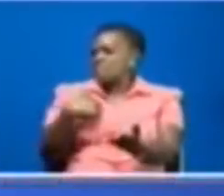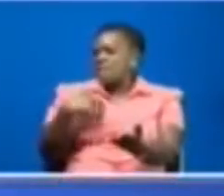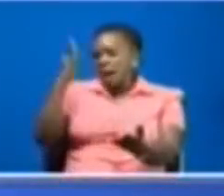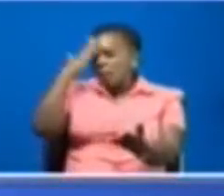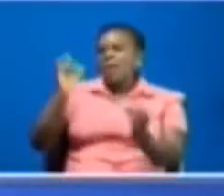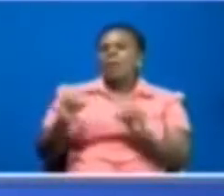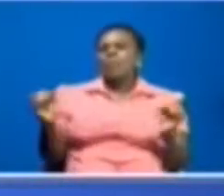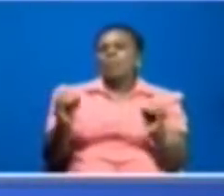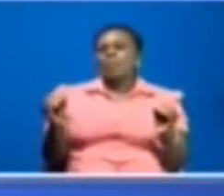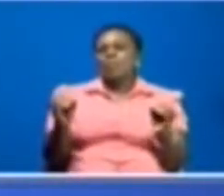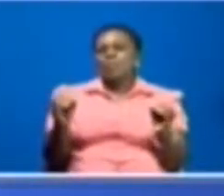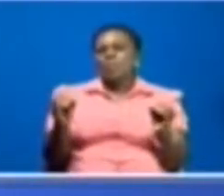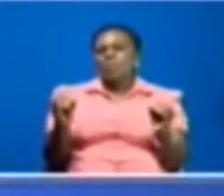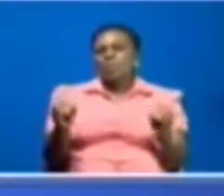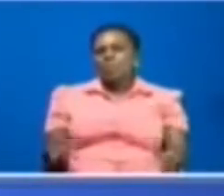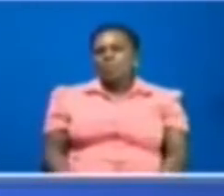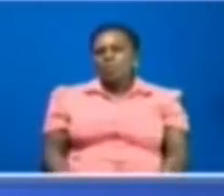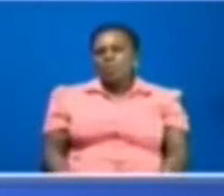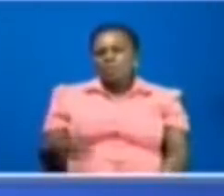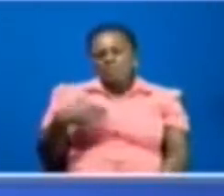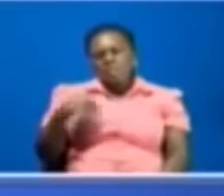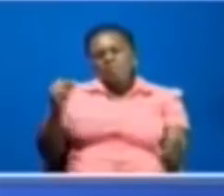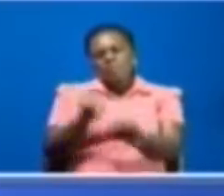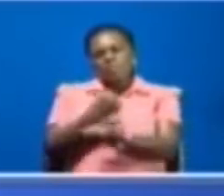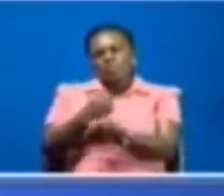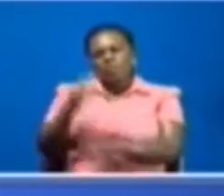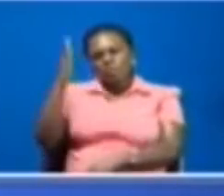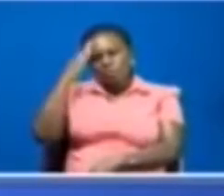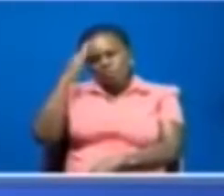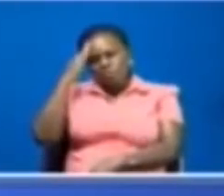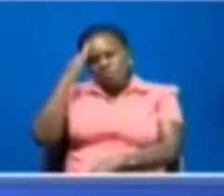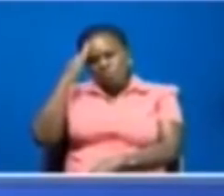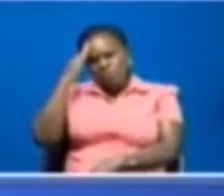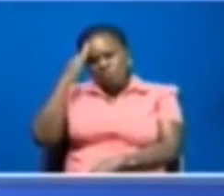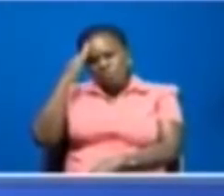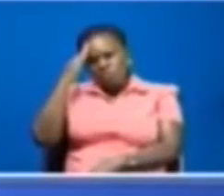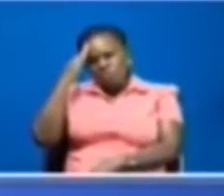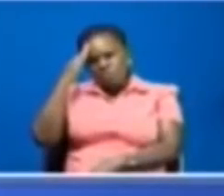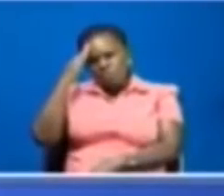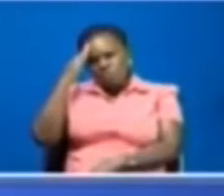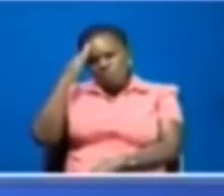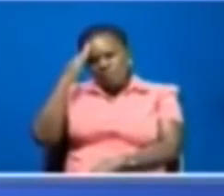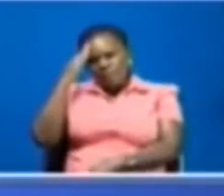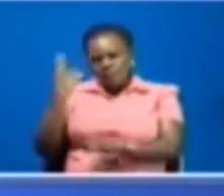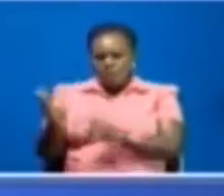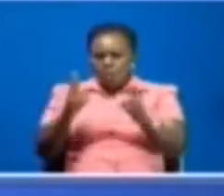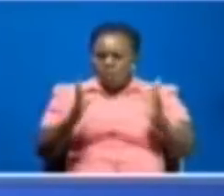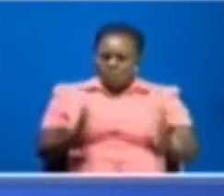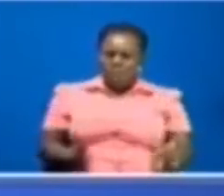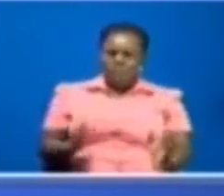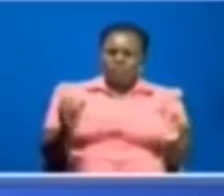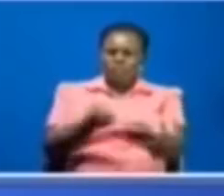nimekufa. Sasa sisi nitajua. Unajua aliumba ndiye anaweza jua lakini sasa mimi binadamu sisi